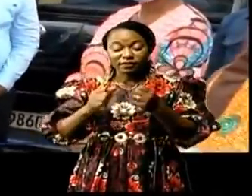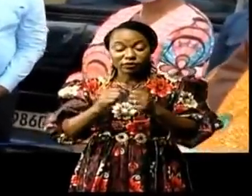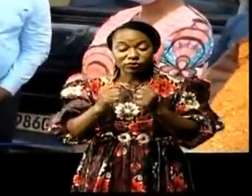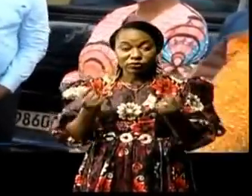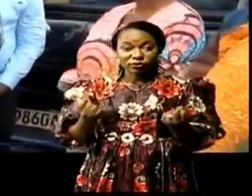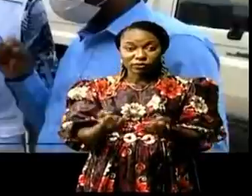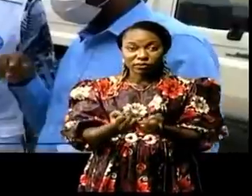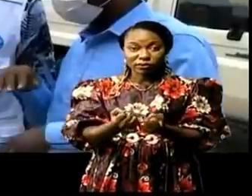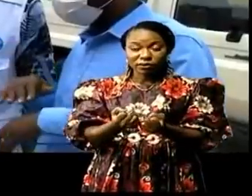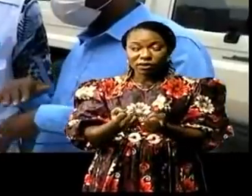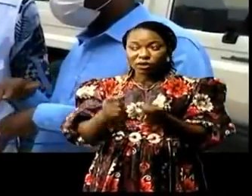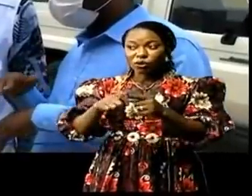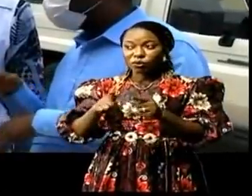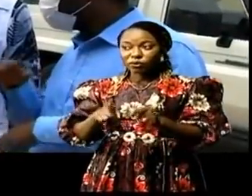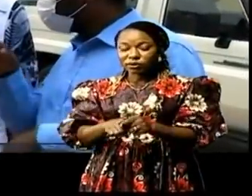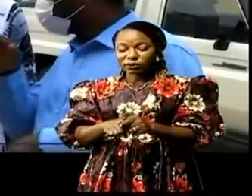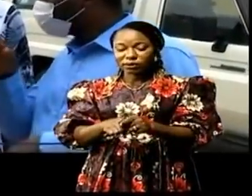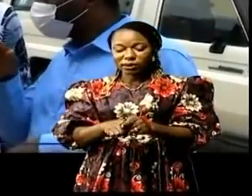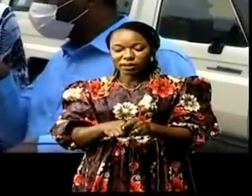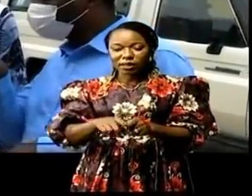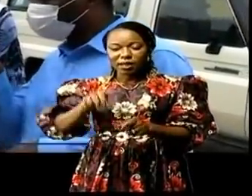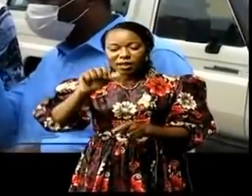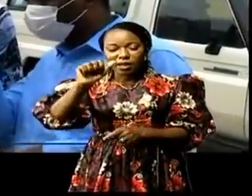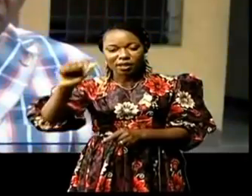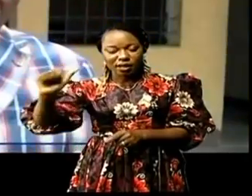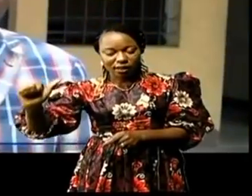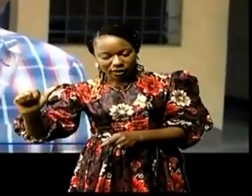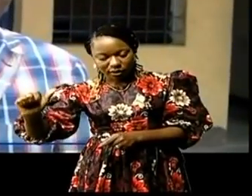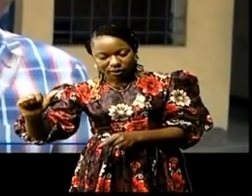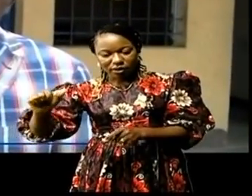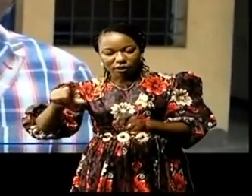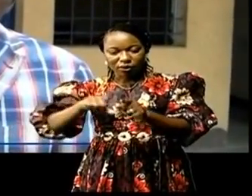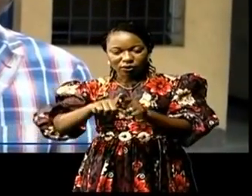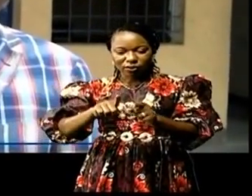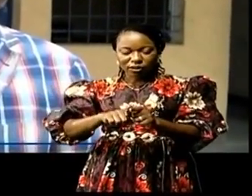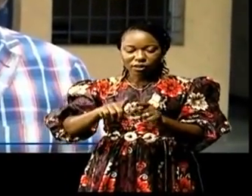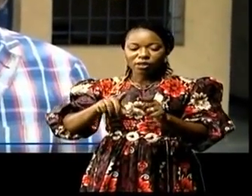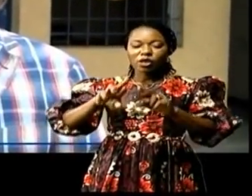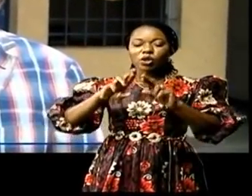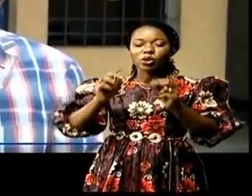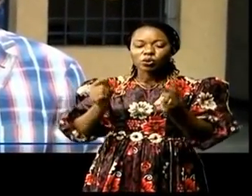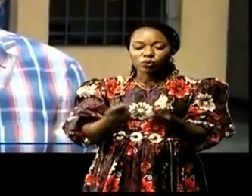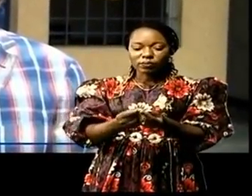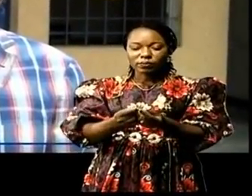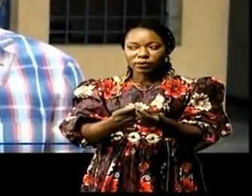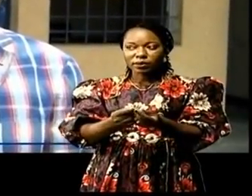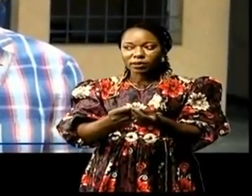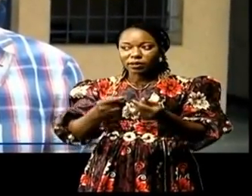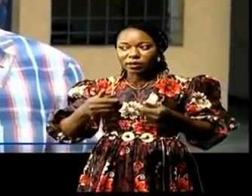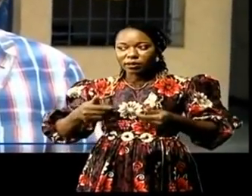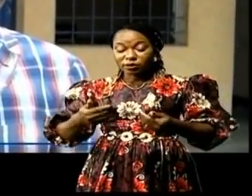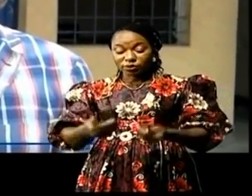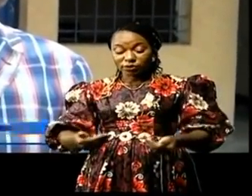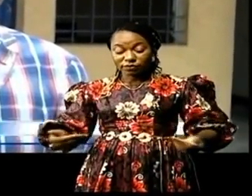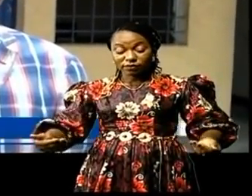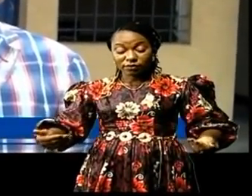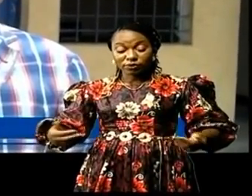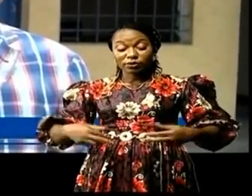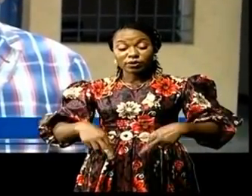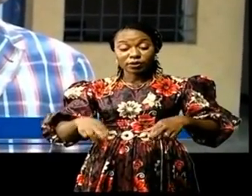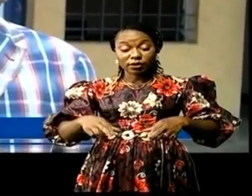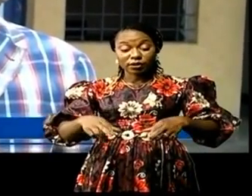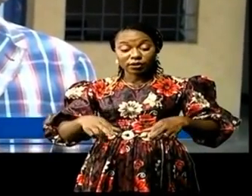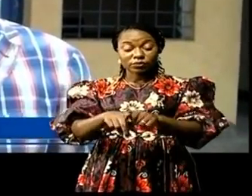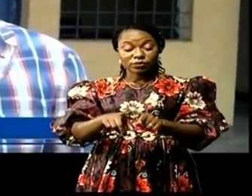et exécuté par les consortiums AA et REGER. Réseau des jeunes et enfants de la rue. Ça fait 4 ans, nous sommes à la fin